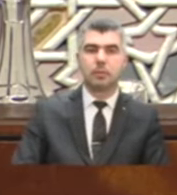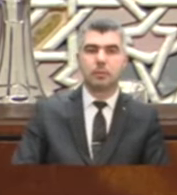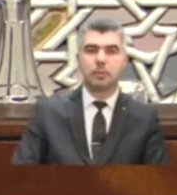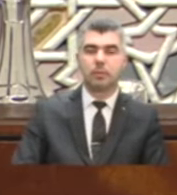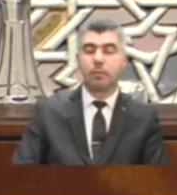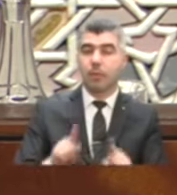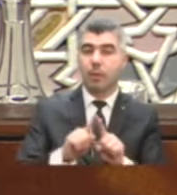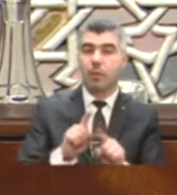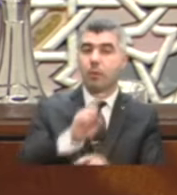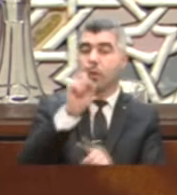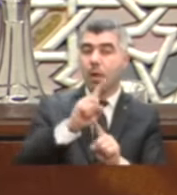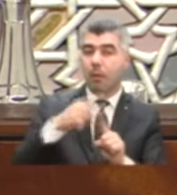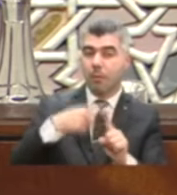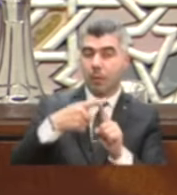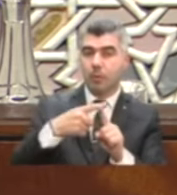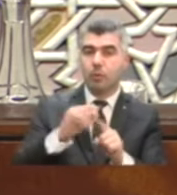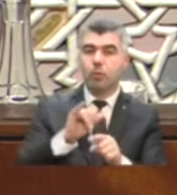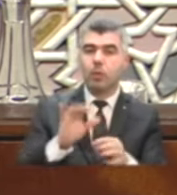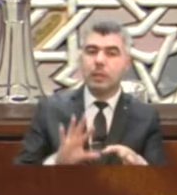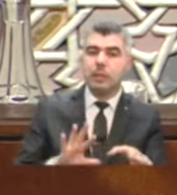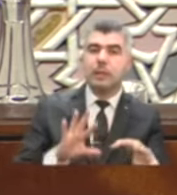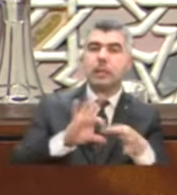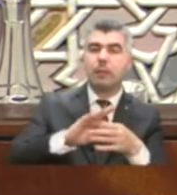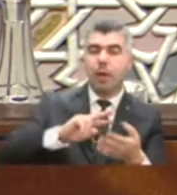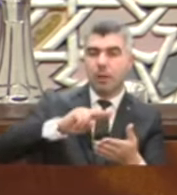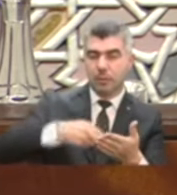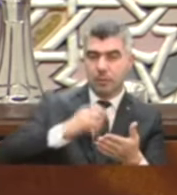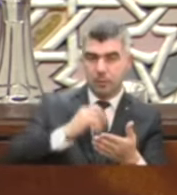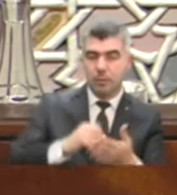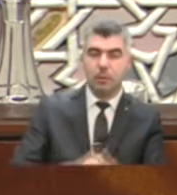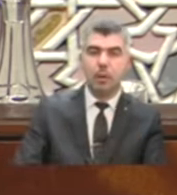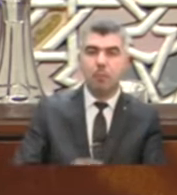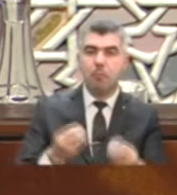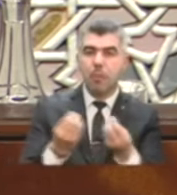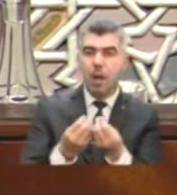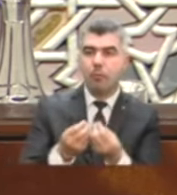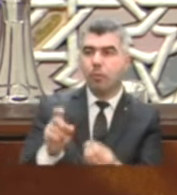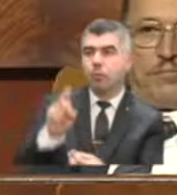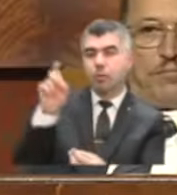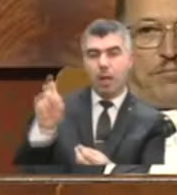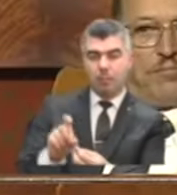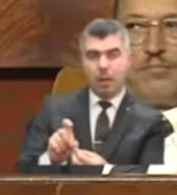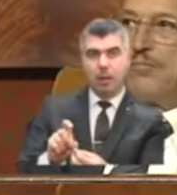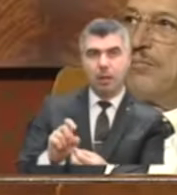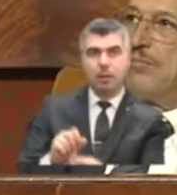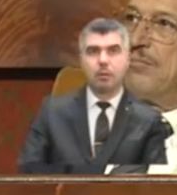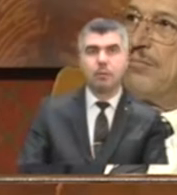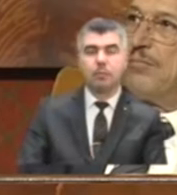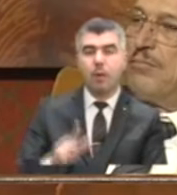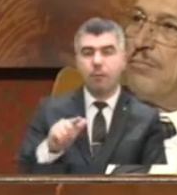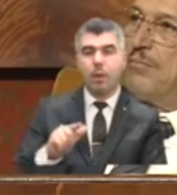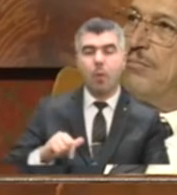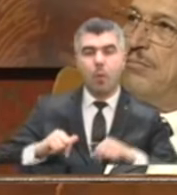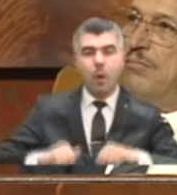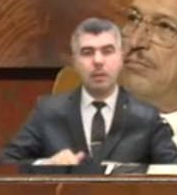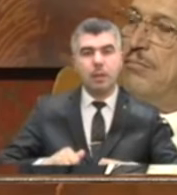تعقيبي منصب على مآل اتفاقية شراكة بين جماعة سوق السبت ووزارة الشباب ووزارة الداخلية